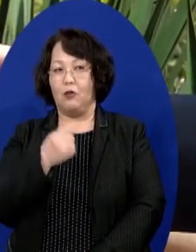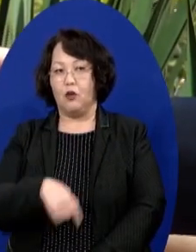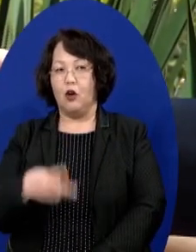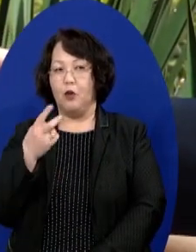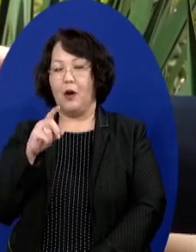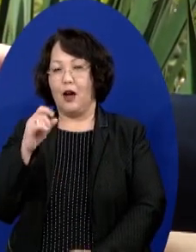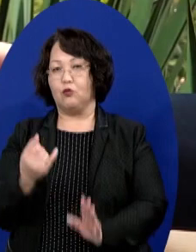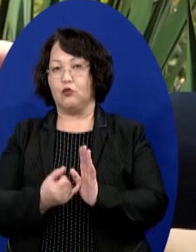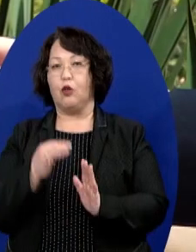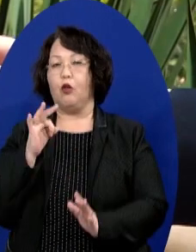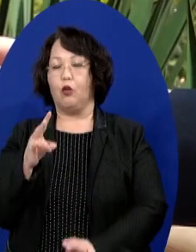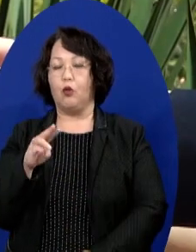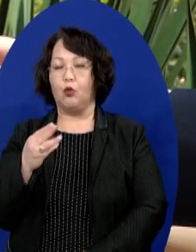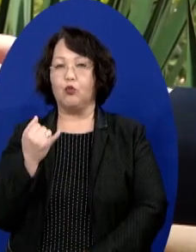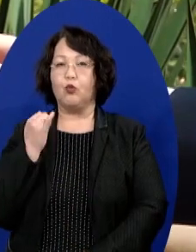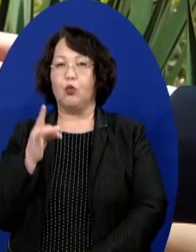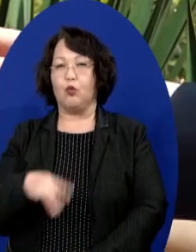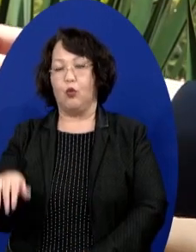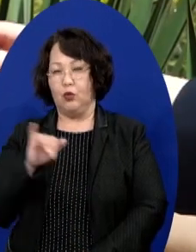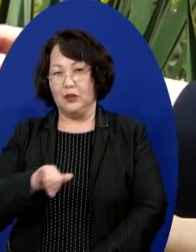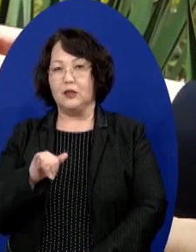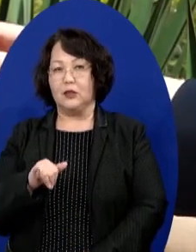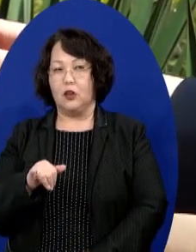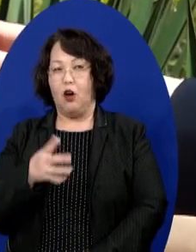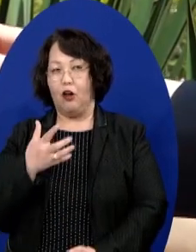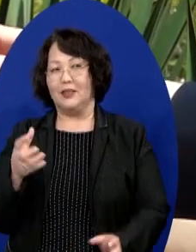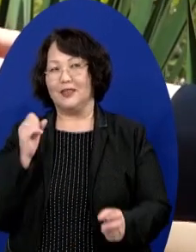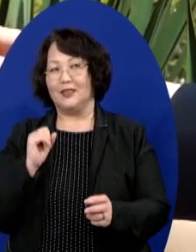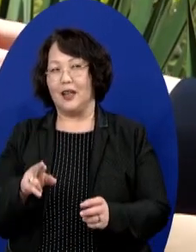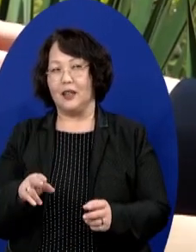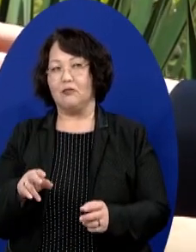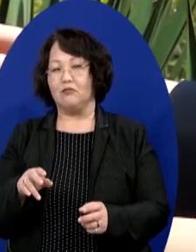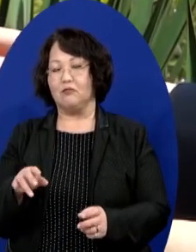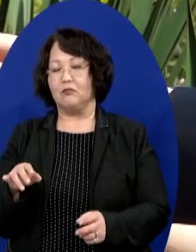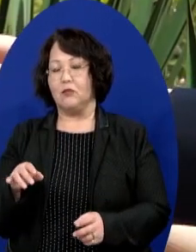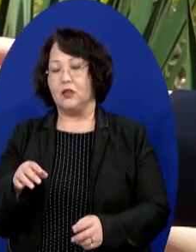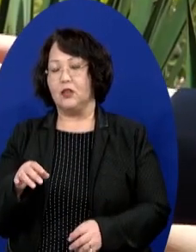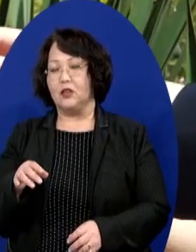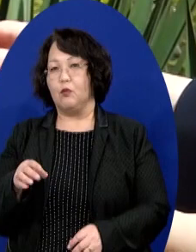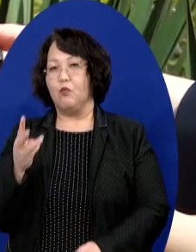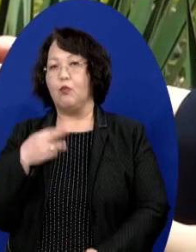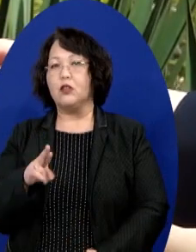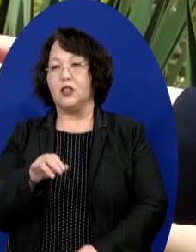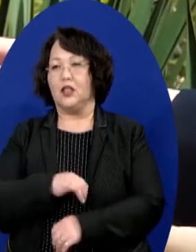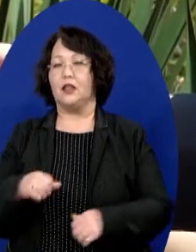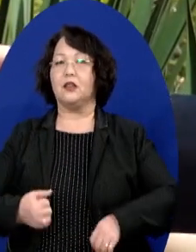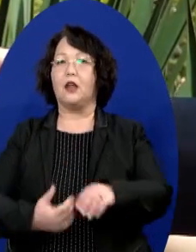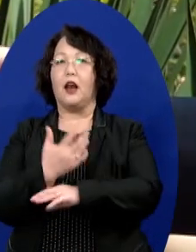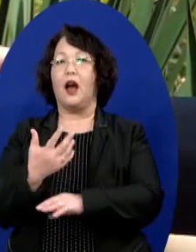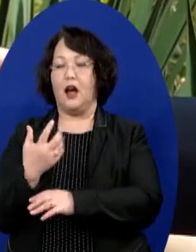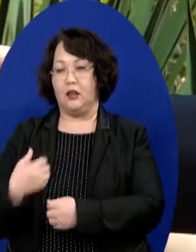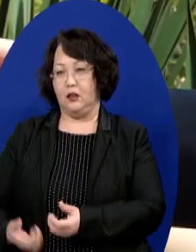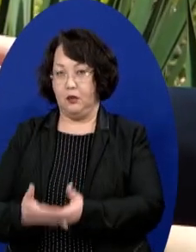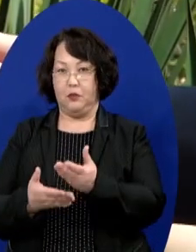2010-16 онд төрөлд олон сая одоо модыг иргэдээр тариулаад тэгээд тодорхой хэмжээний дэмжлэг үзүүлээд авдаг. За